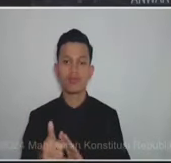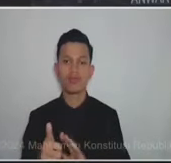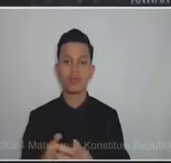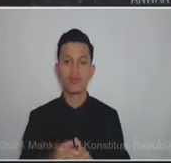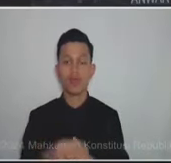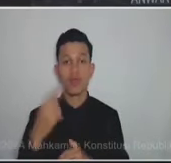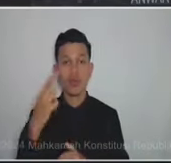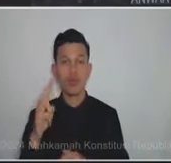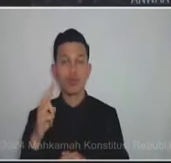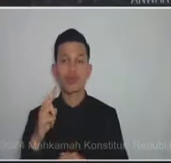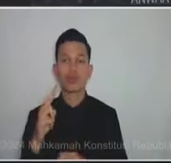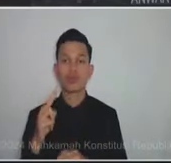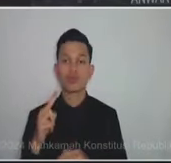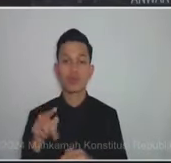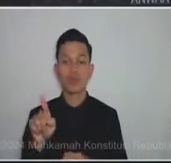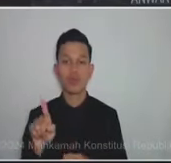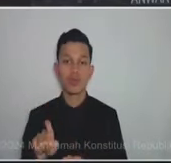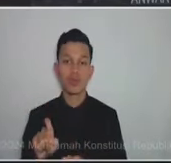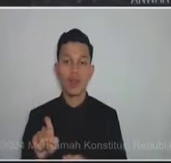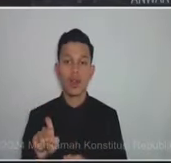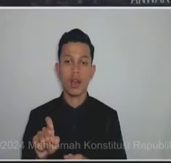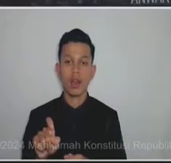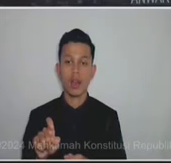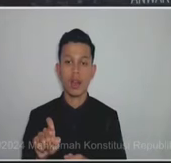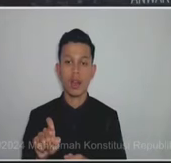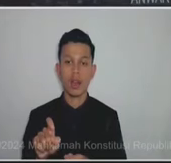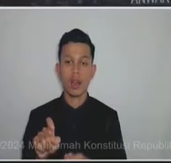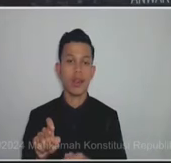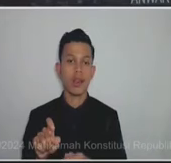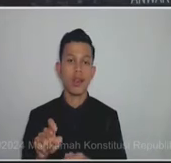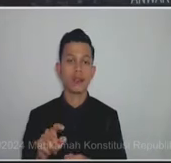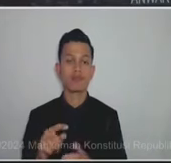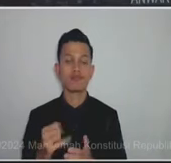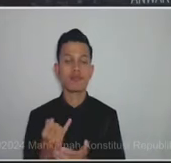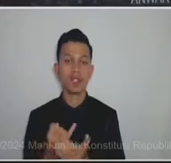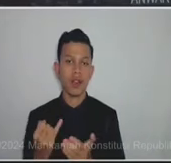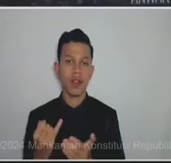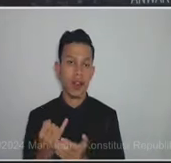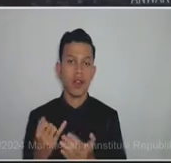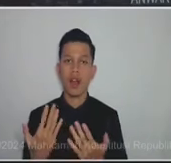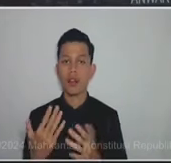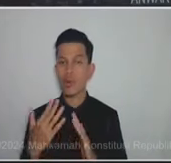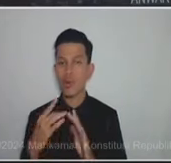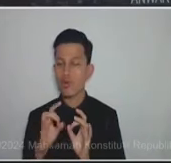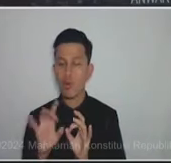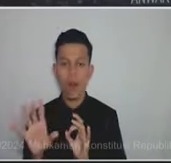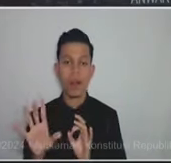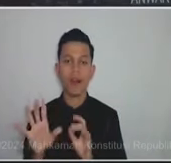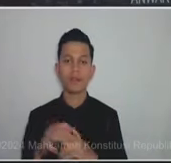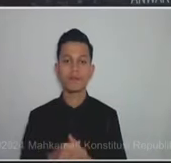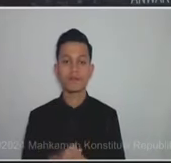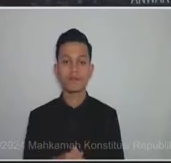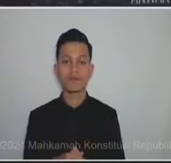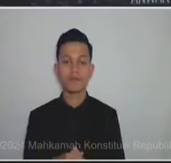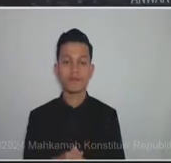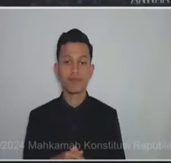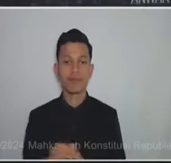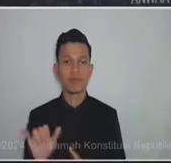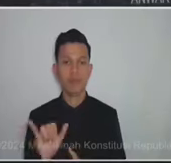kepentingannya ke dalam maupun ke luar begitu juga dengan